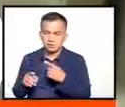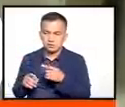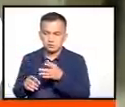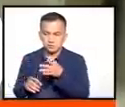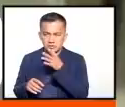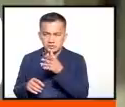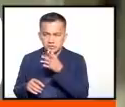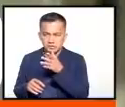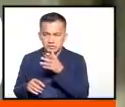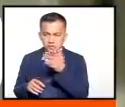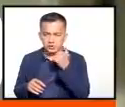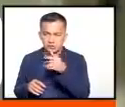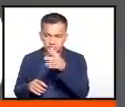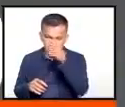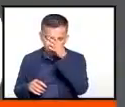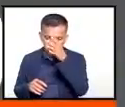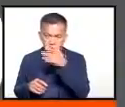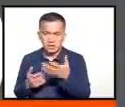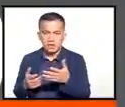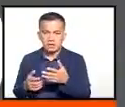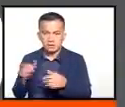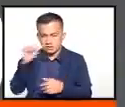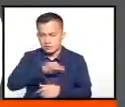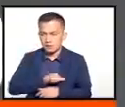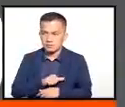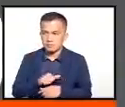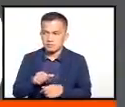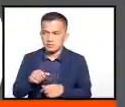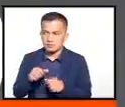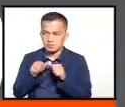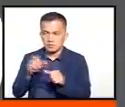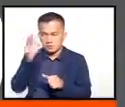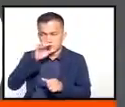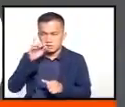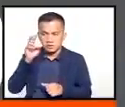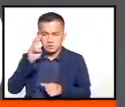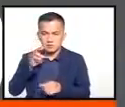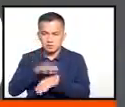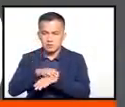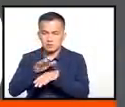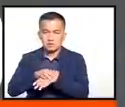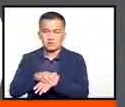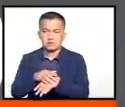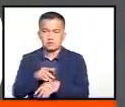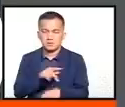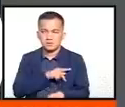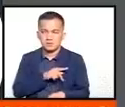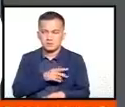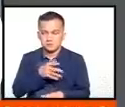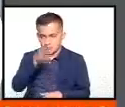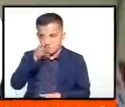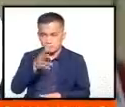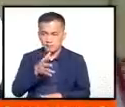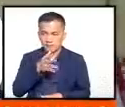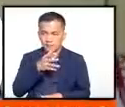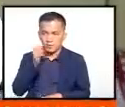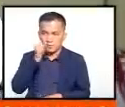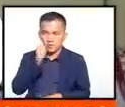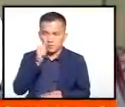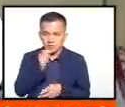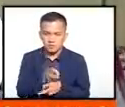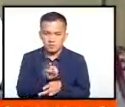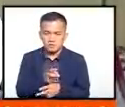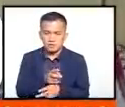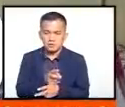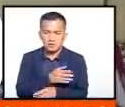ina dahil yung ama po lasing. Patuloy ang paghahanap kay Viquera. Paalala naman ang mga otoridad sa mga magulang. Laging bantayan